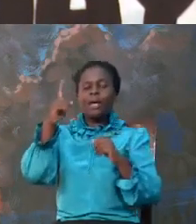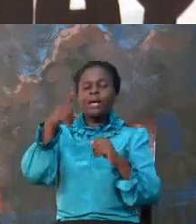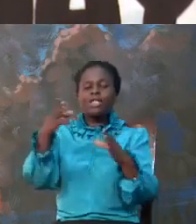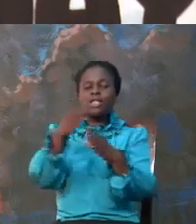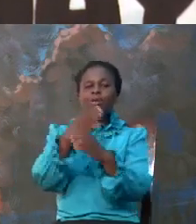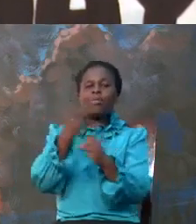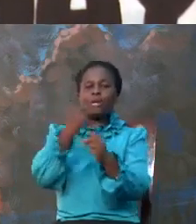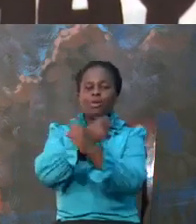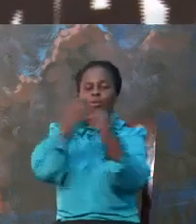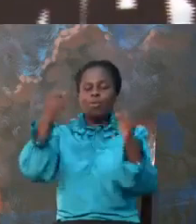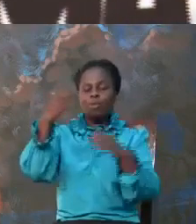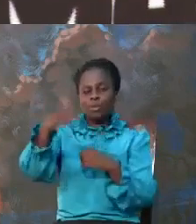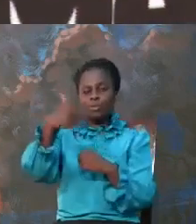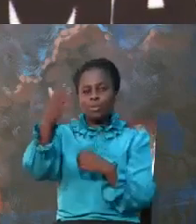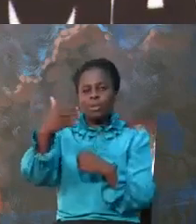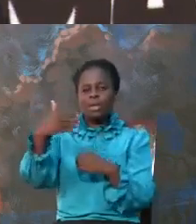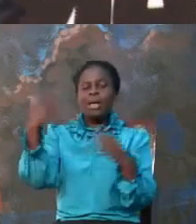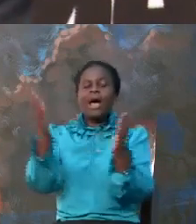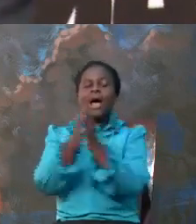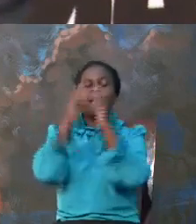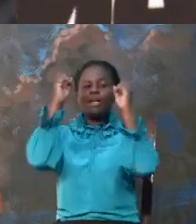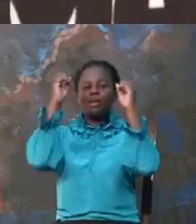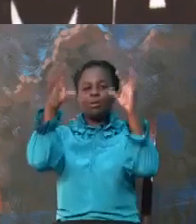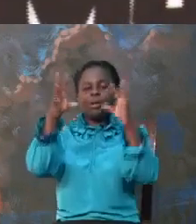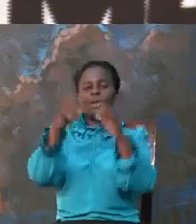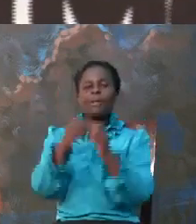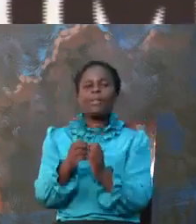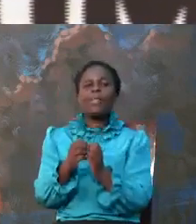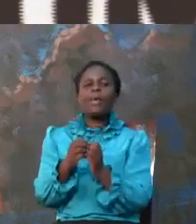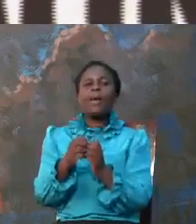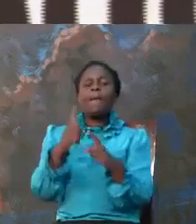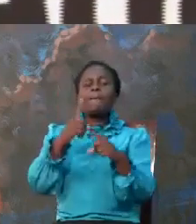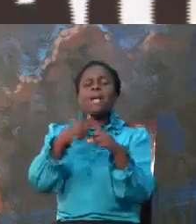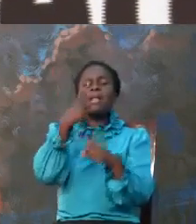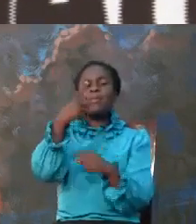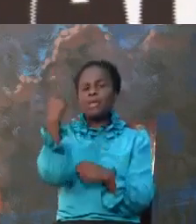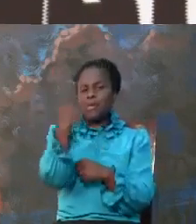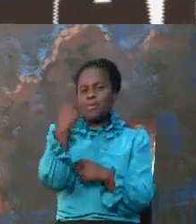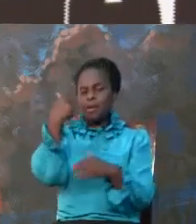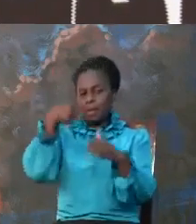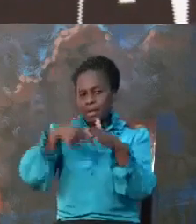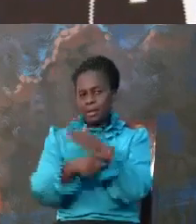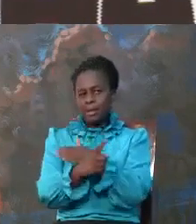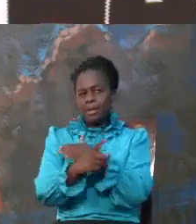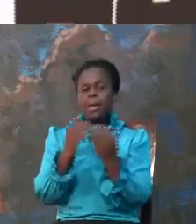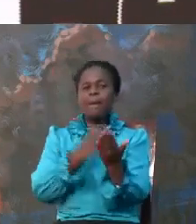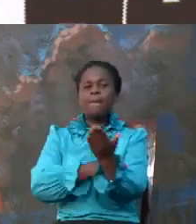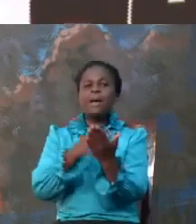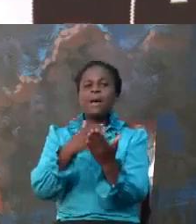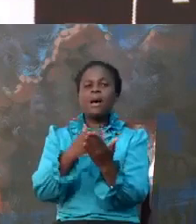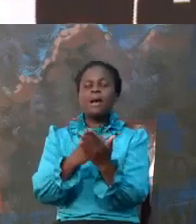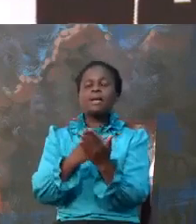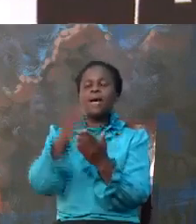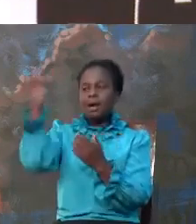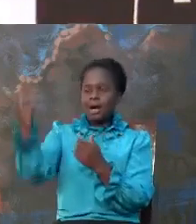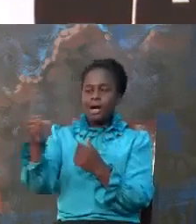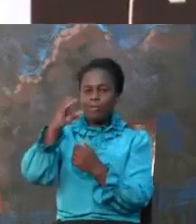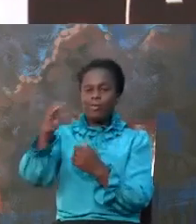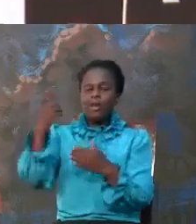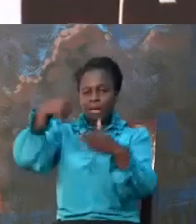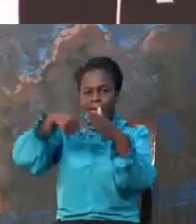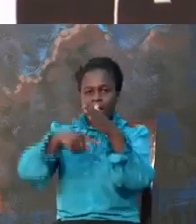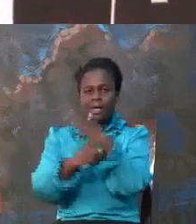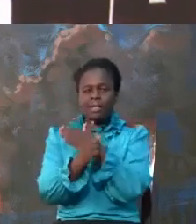kupata ukombozi wa milele. Haleluya wapendwa. Mara moja pekee aliingia baada ya Kalvari,